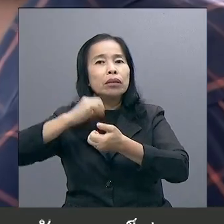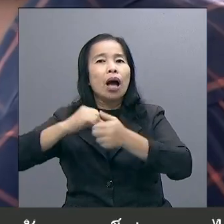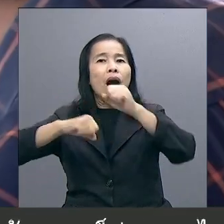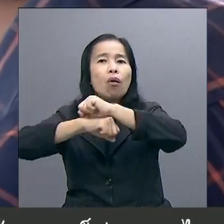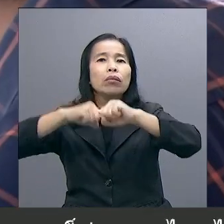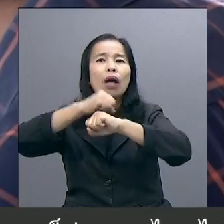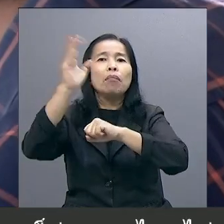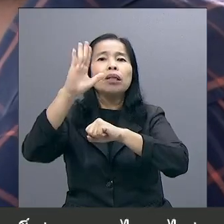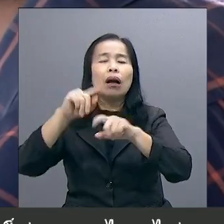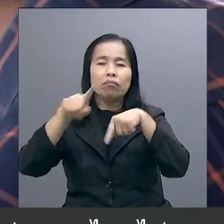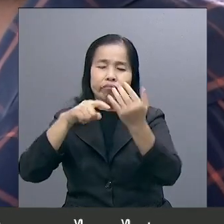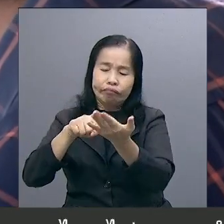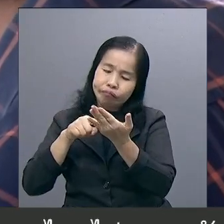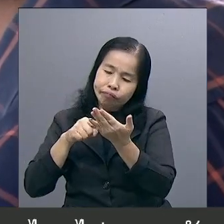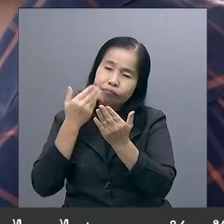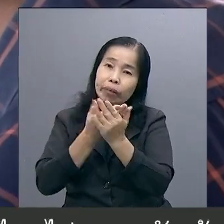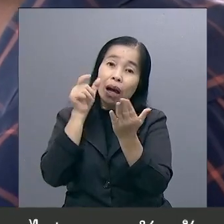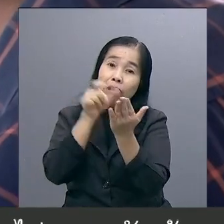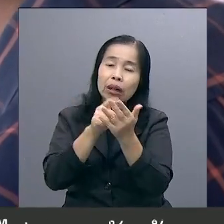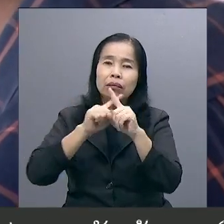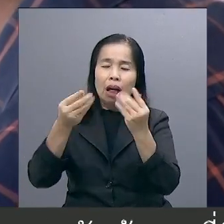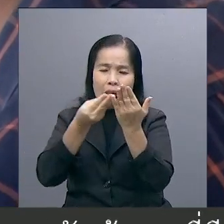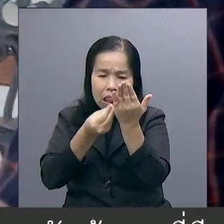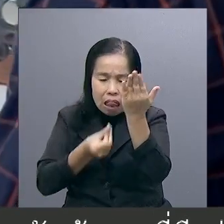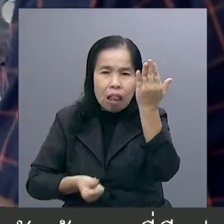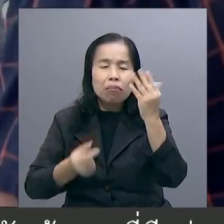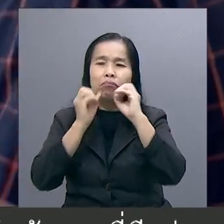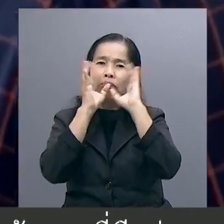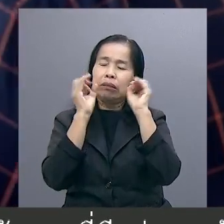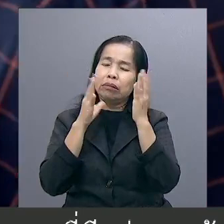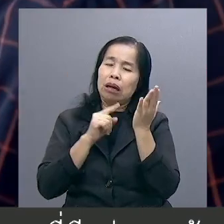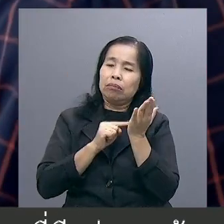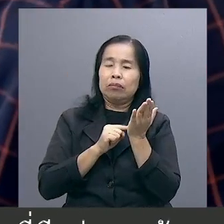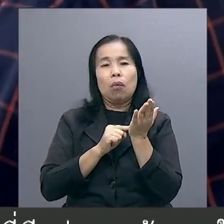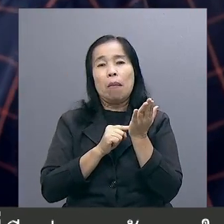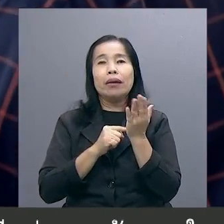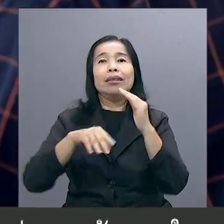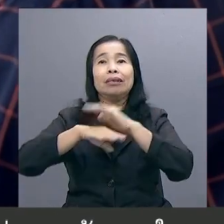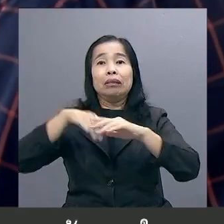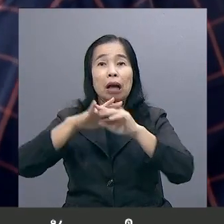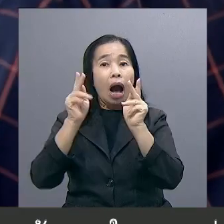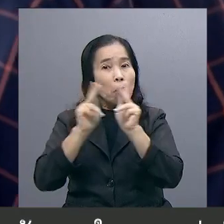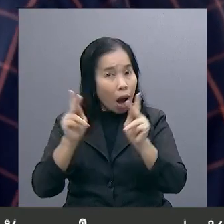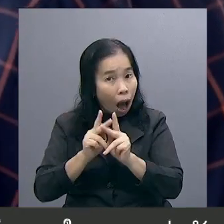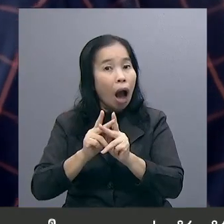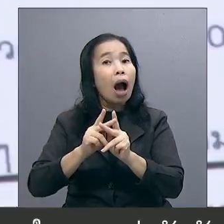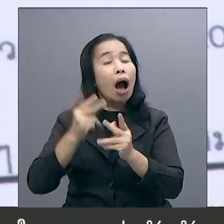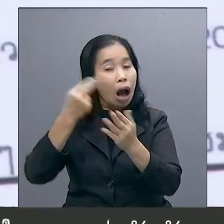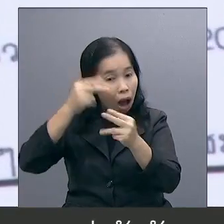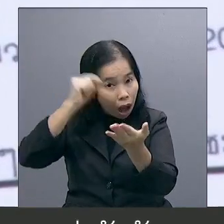ระบุเพีงงวดการชำระเงิน แต่ไม่ลงรายละเอีดที่ชัดเจนพร้อมลงลมอชื่อกรรมการผู้จดการบริษัท